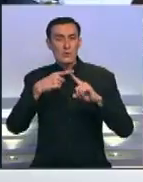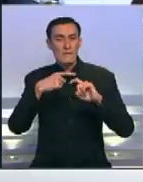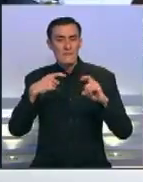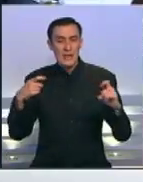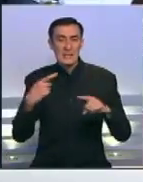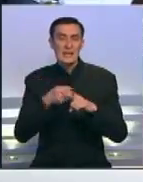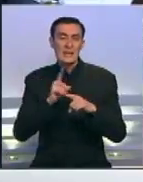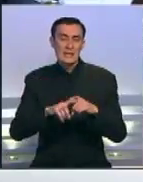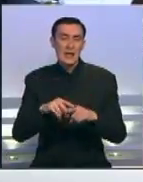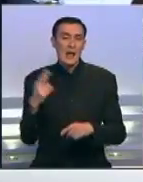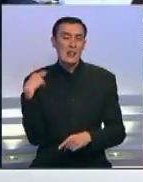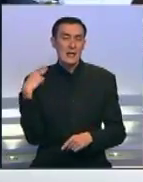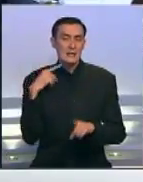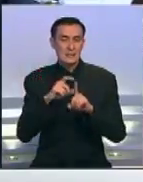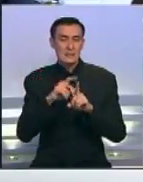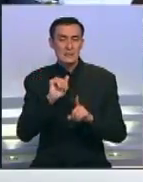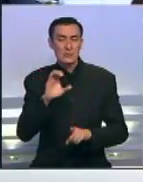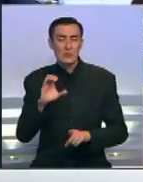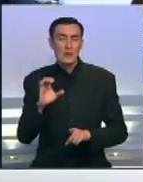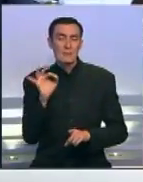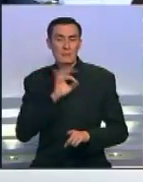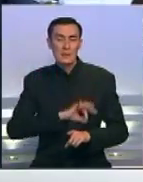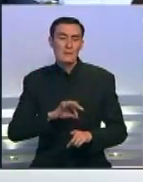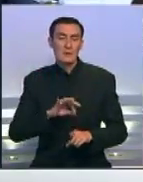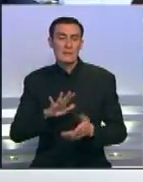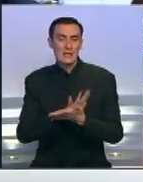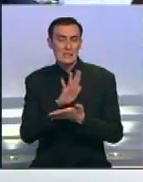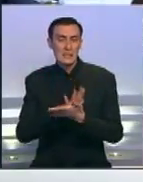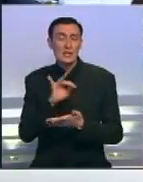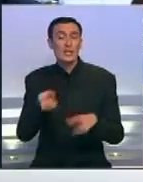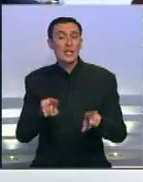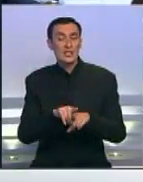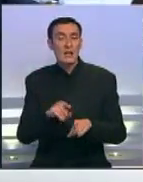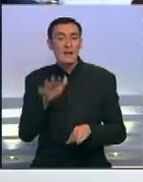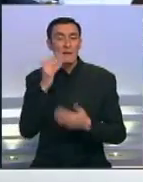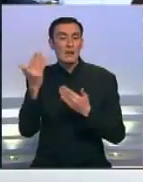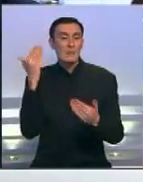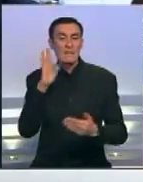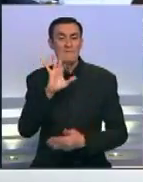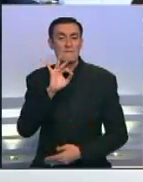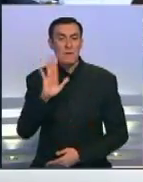Также мы публикуем оригиналы писем с фронта, которые присылали солдаты во время Великой Отечественной.